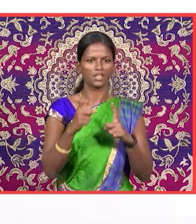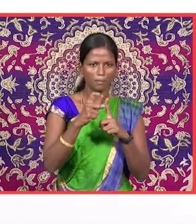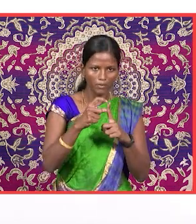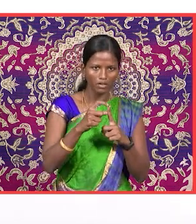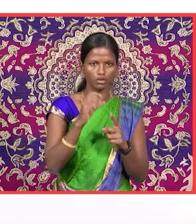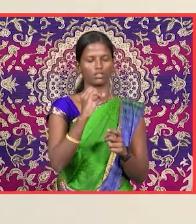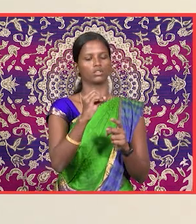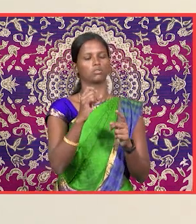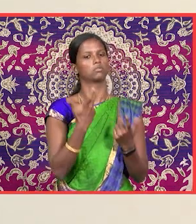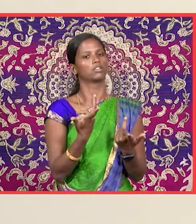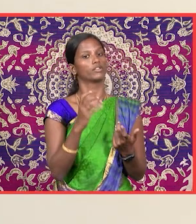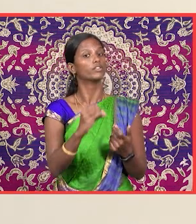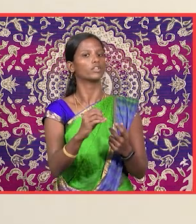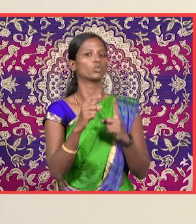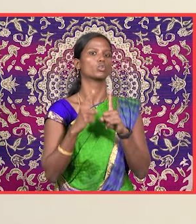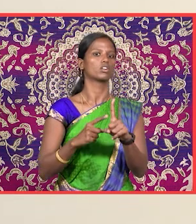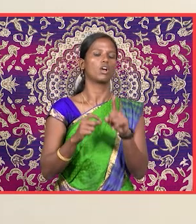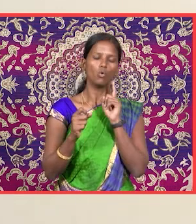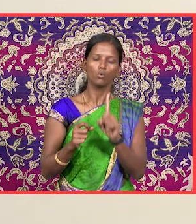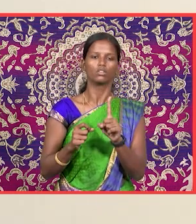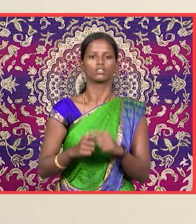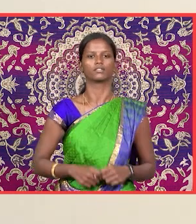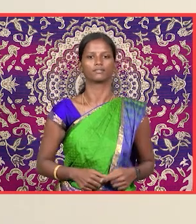எழுதிச்சோம், 1 மீதி இருக்கும். மைனஸ்